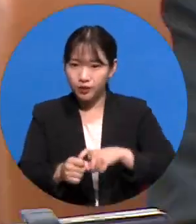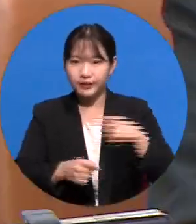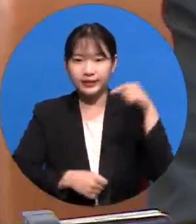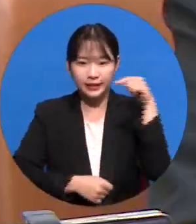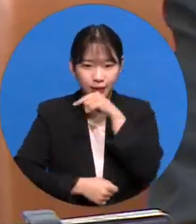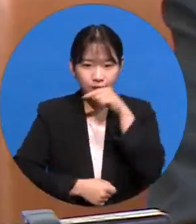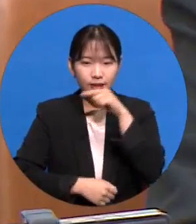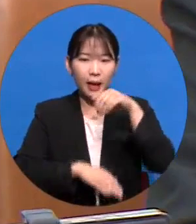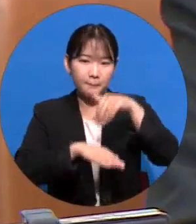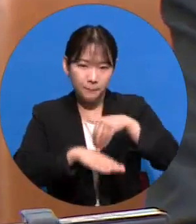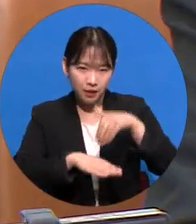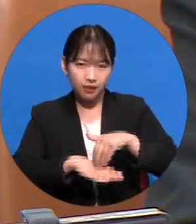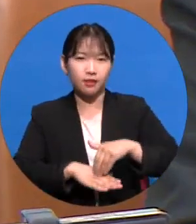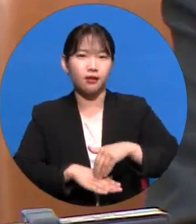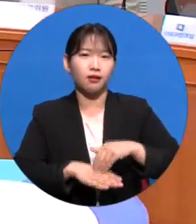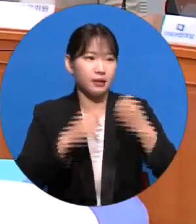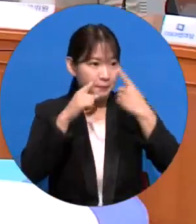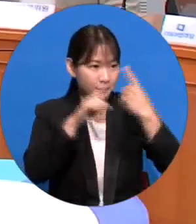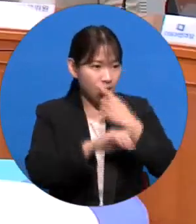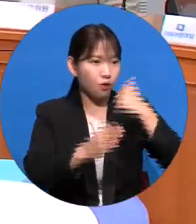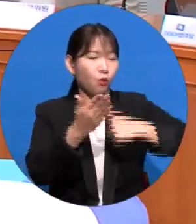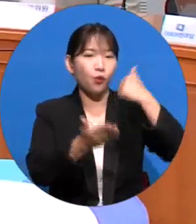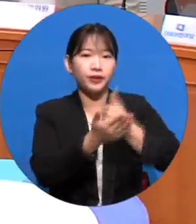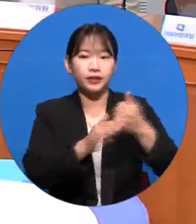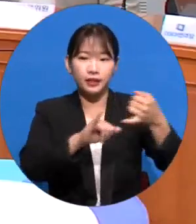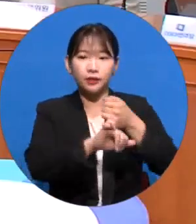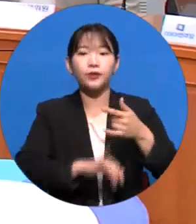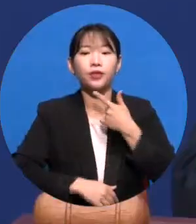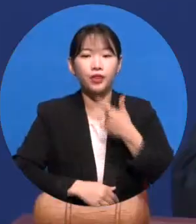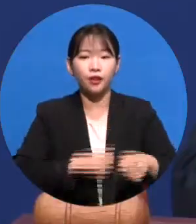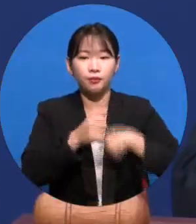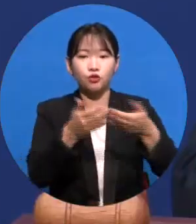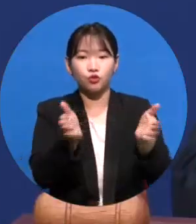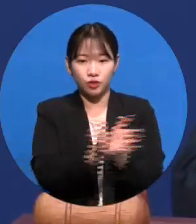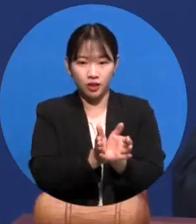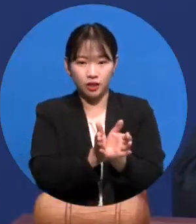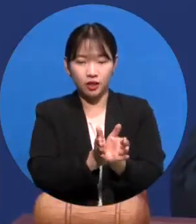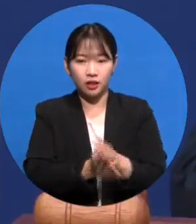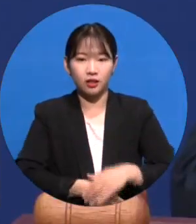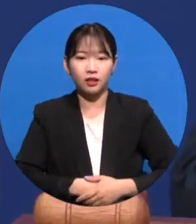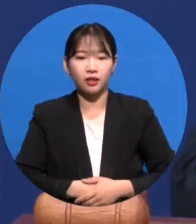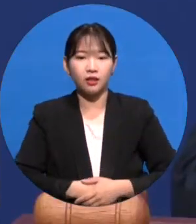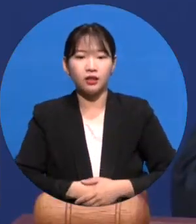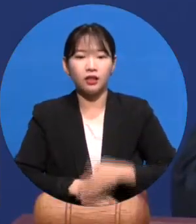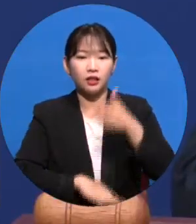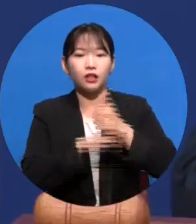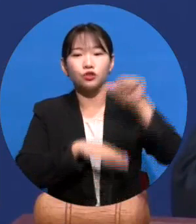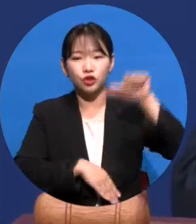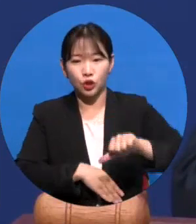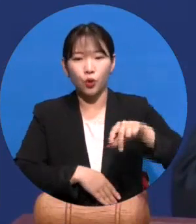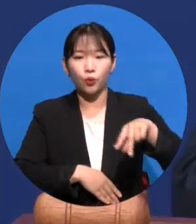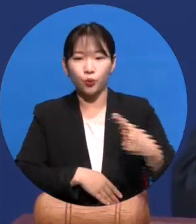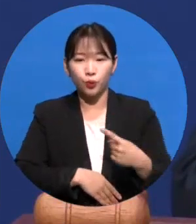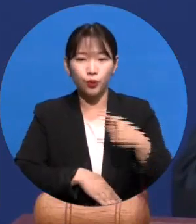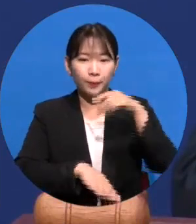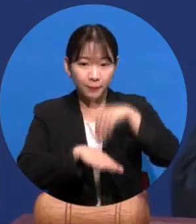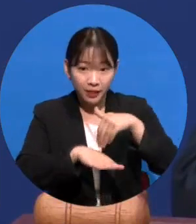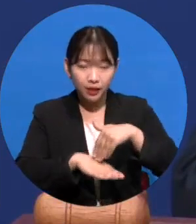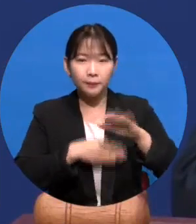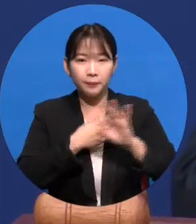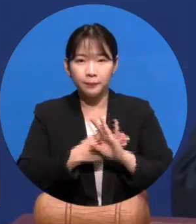철저한 반성과 개혁 공천을 약속했던 민주당. 비록 졌을지라도 반성하면 기회가